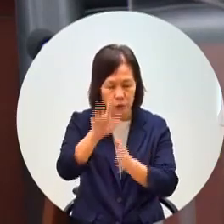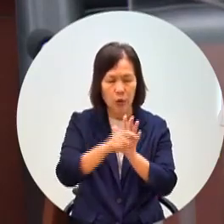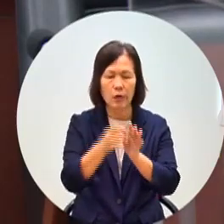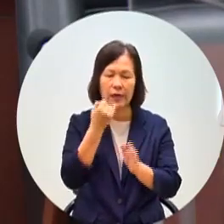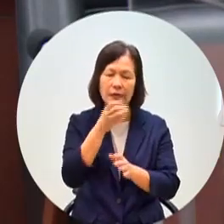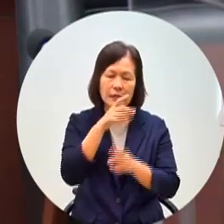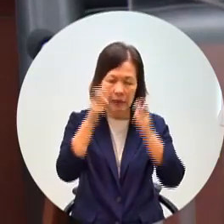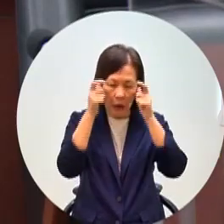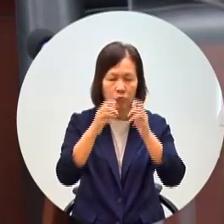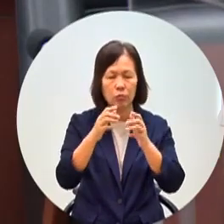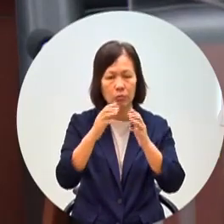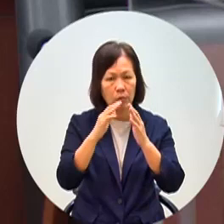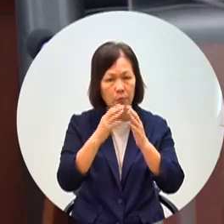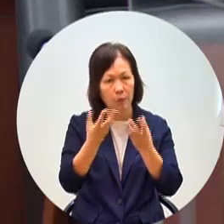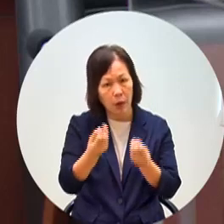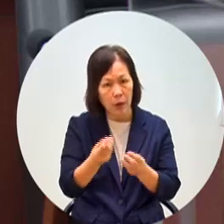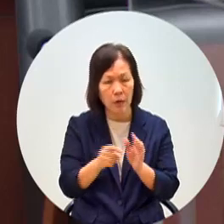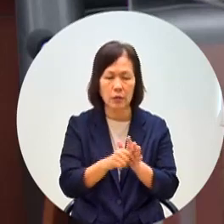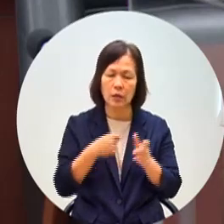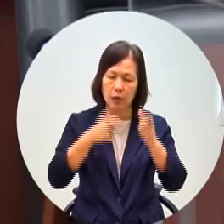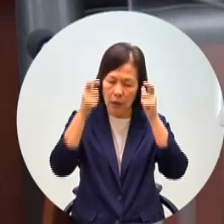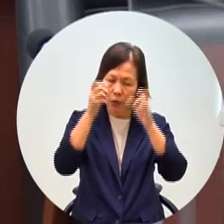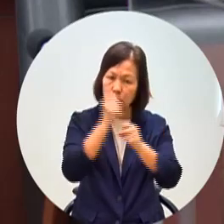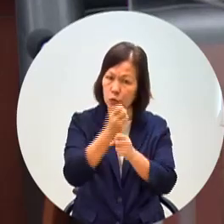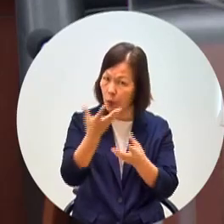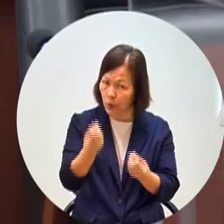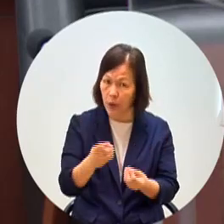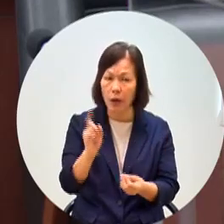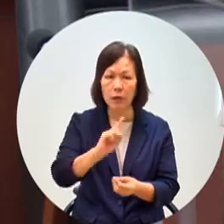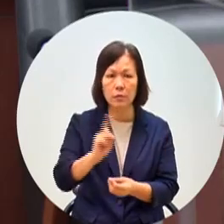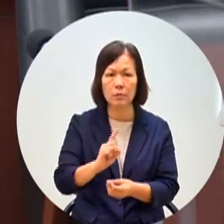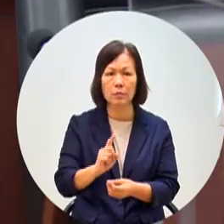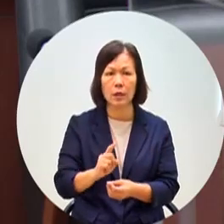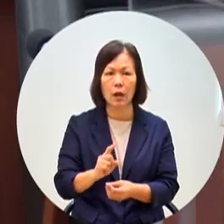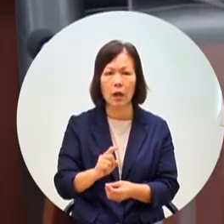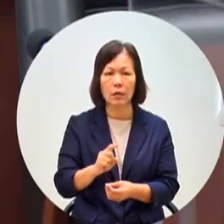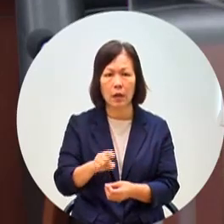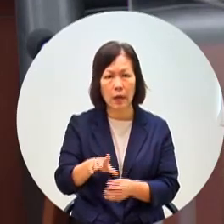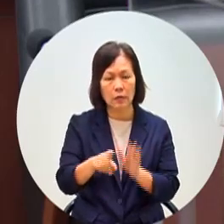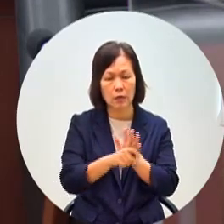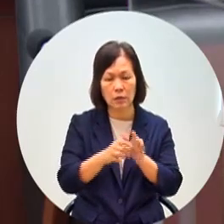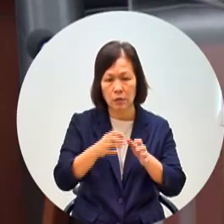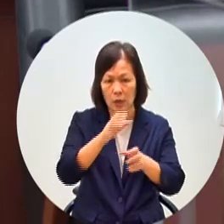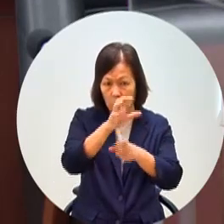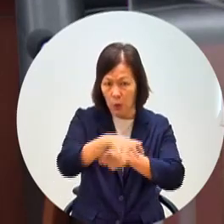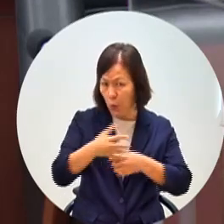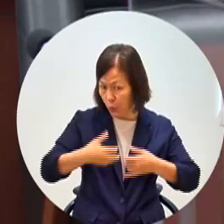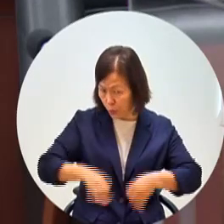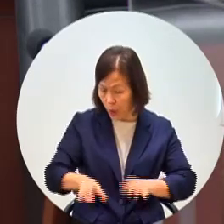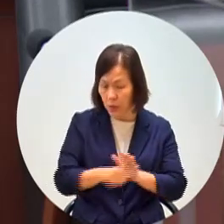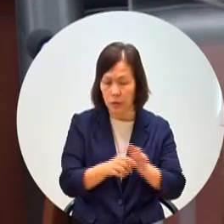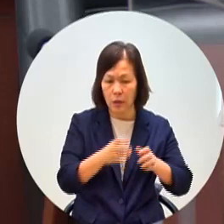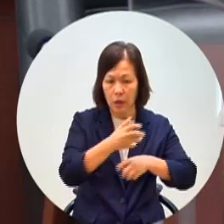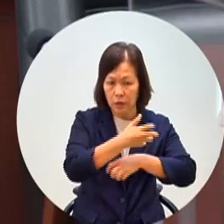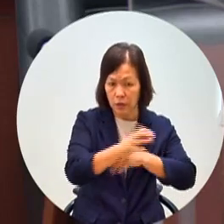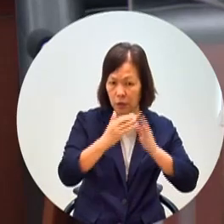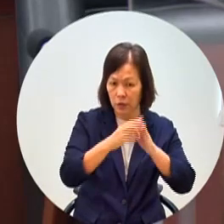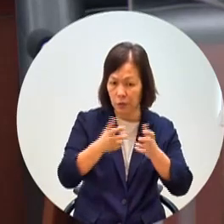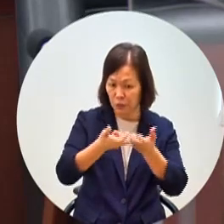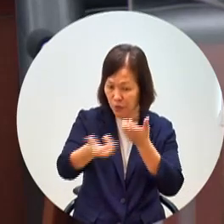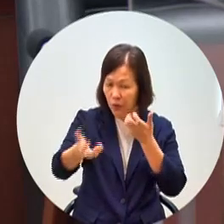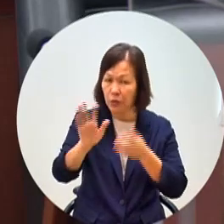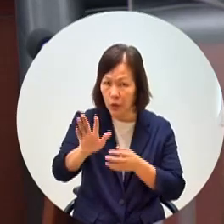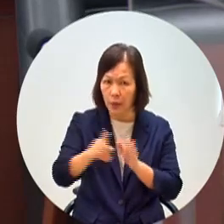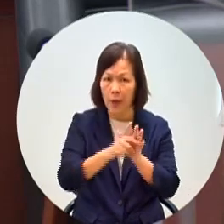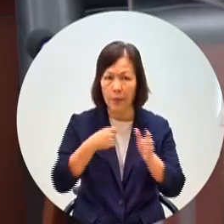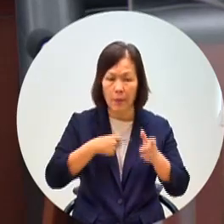有，到底是高雄没有去做还是怎么样？难道他的农损会因为县市而划分吗？高雄